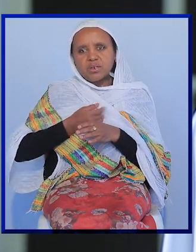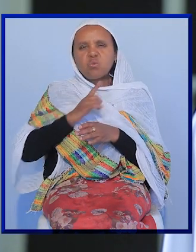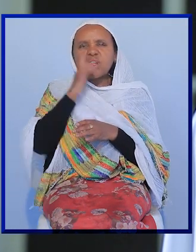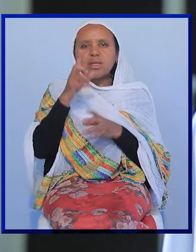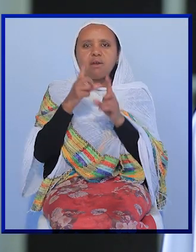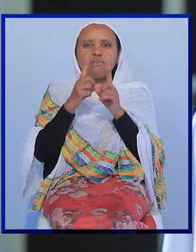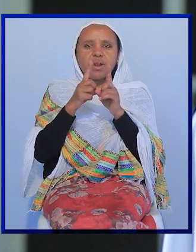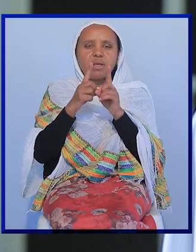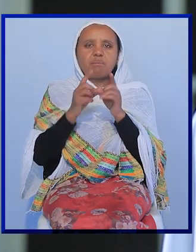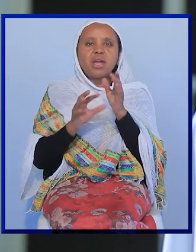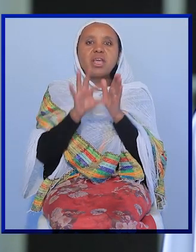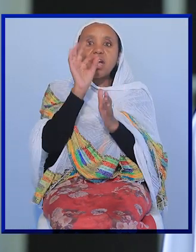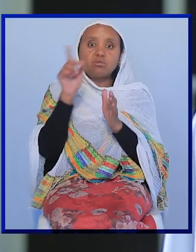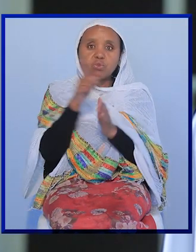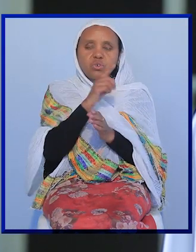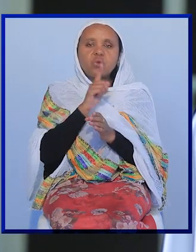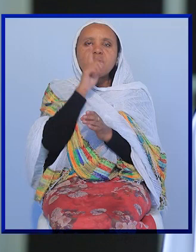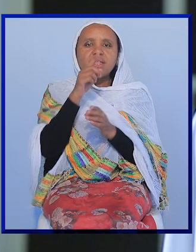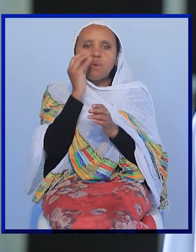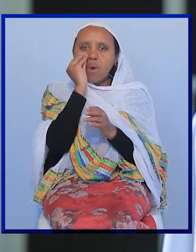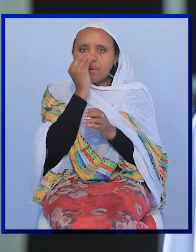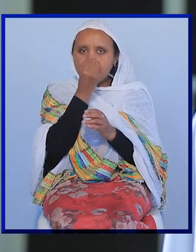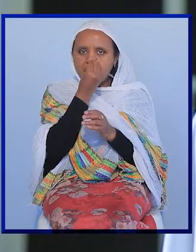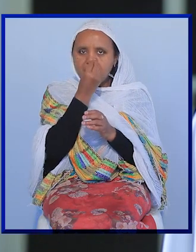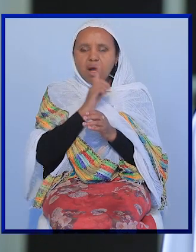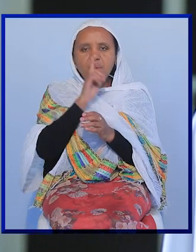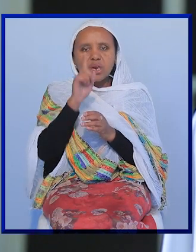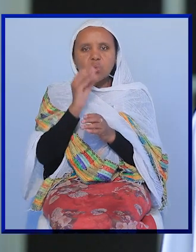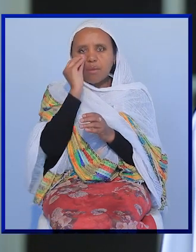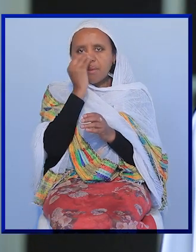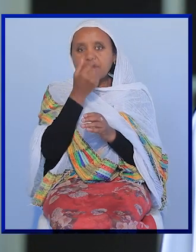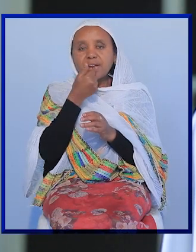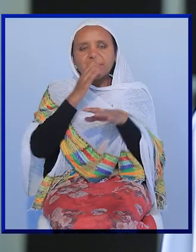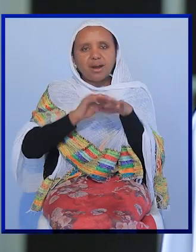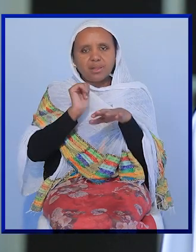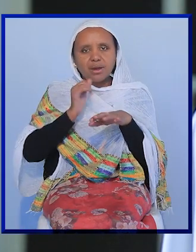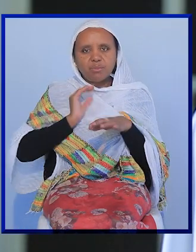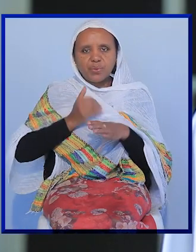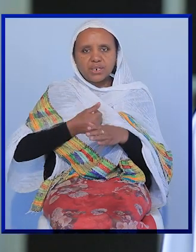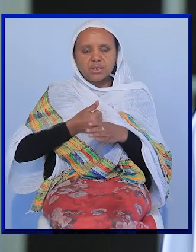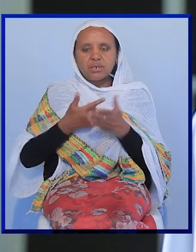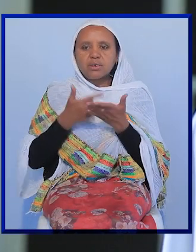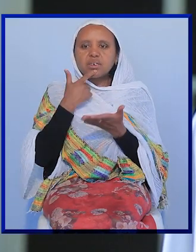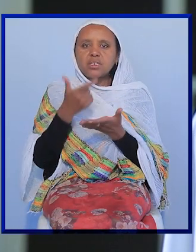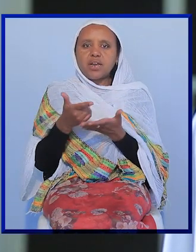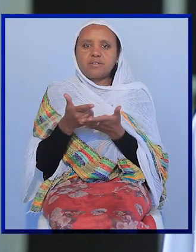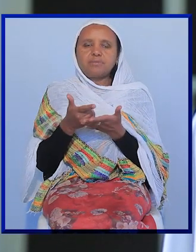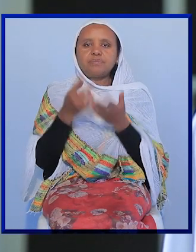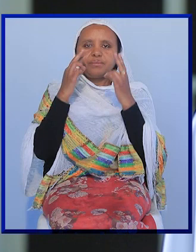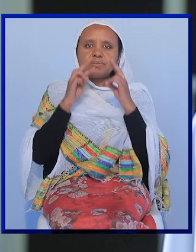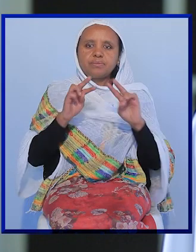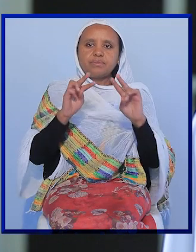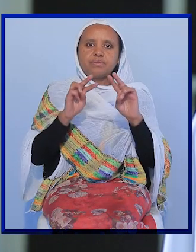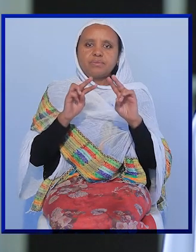ፍሬ መገኛ ስለሆነች እውነተኛዋ አበባ አማናዊት አበባ ብለን እንጠራታለን እመቤታችንን። እንዲህ አለ እስመረ